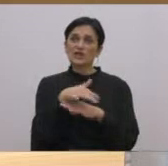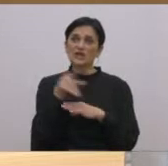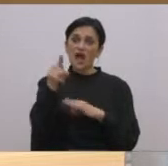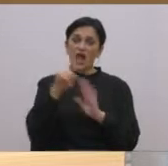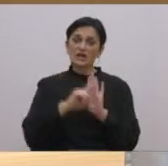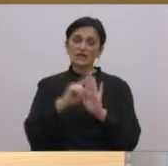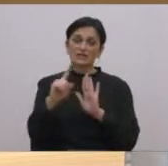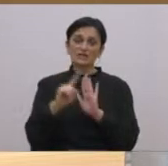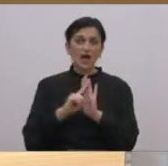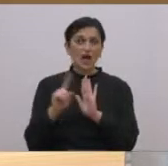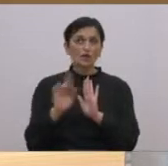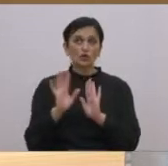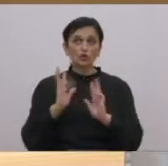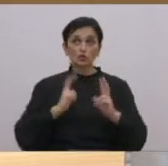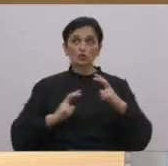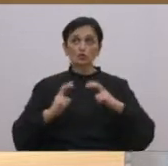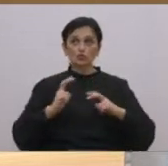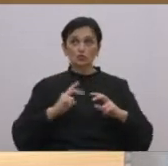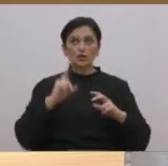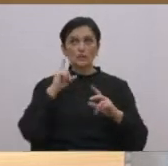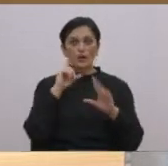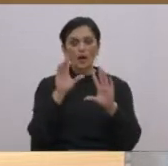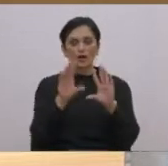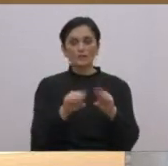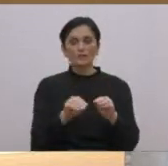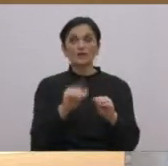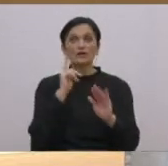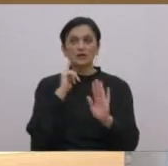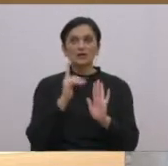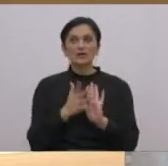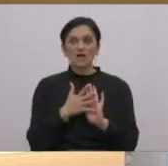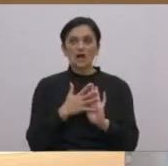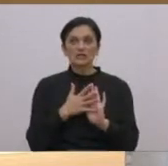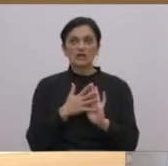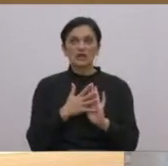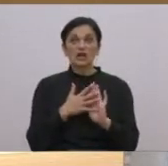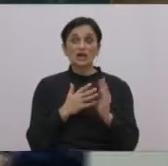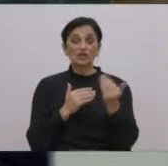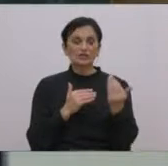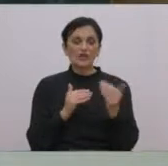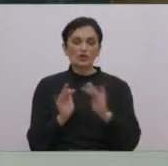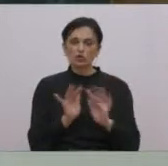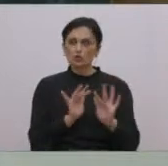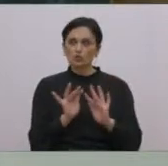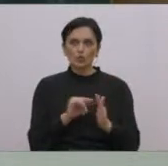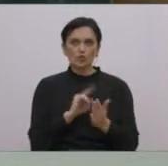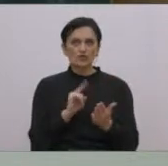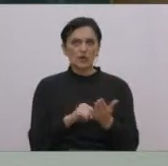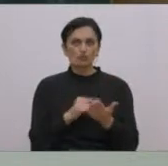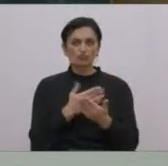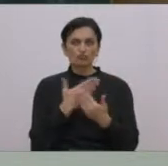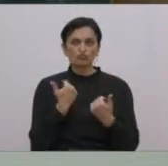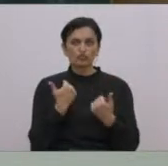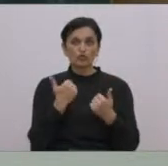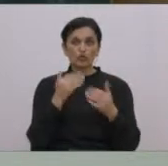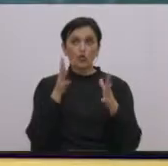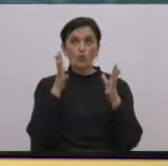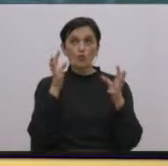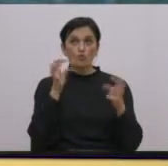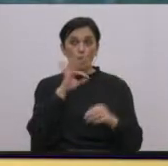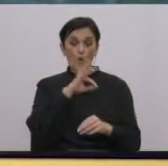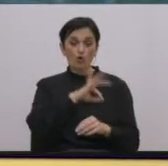დადის, მაგრამ სტუდენტები გასაგები. Ესე იგი თქვენ პროცედურაზე არ გაქვთ საკითხი, ბოროტაც